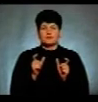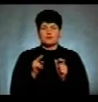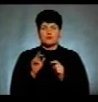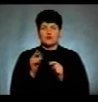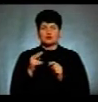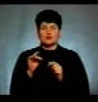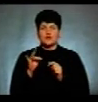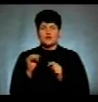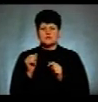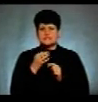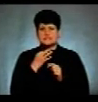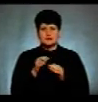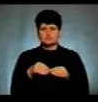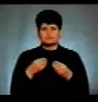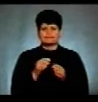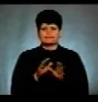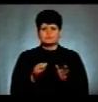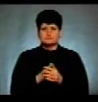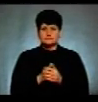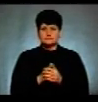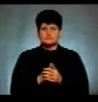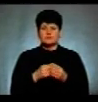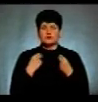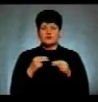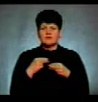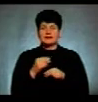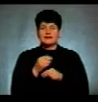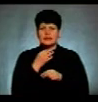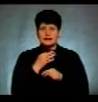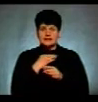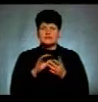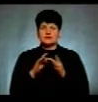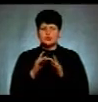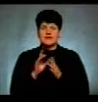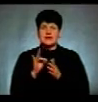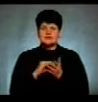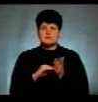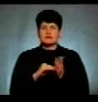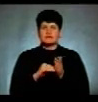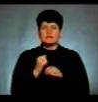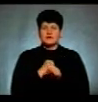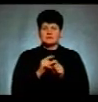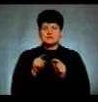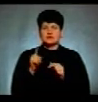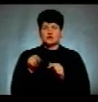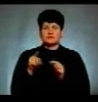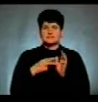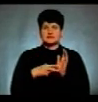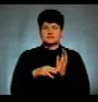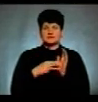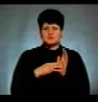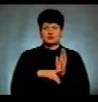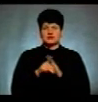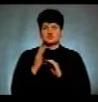«Подорожник», сказали, що не відпускають. Відпускати ліки за електронними рецептами в аптеці номер 78 жителям Тернополя почали з